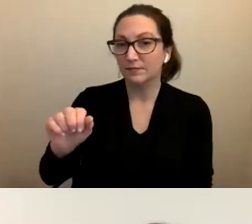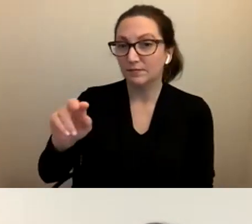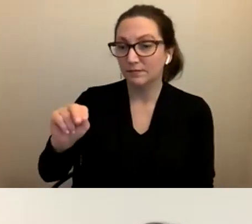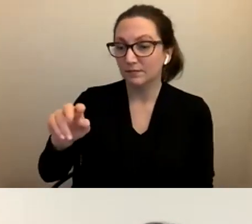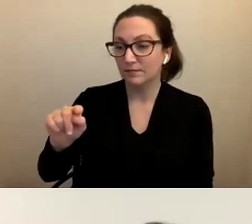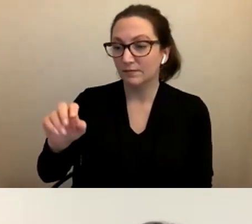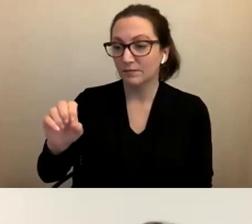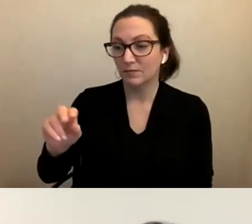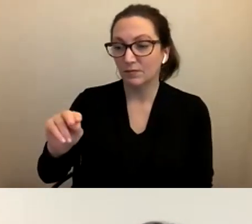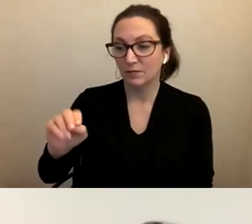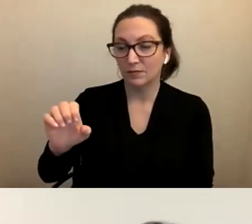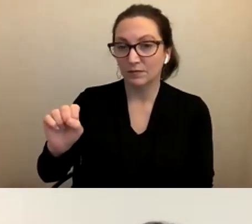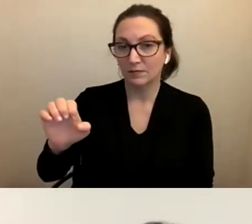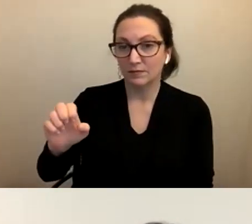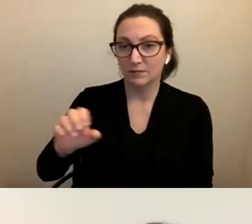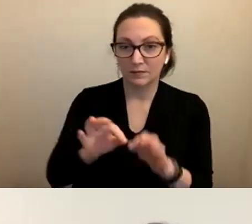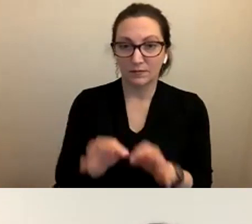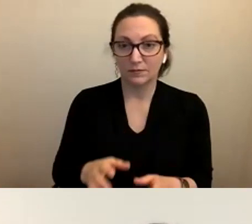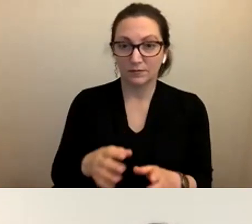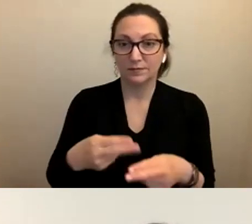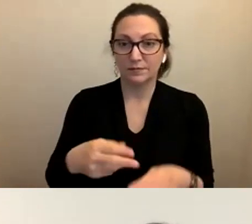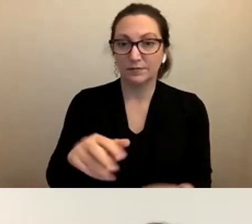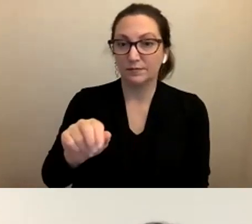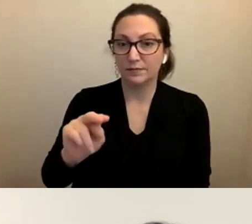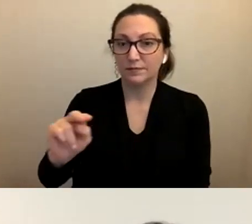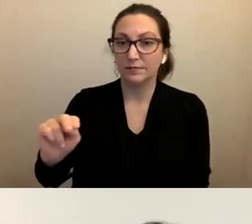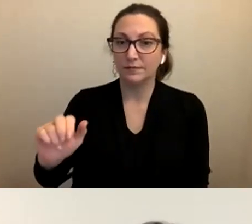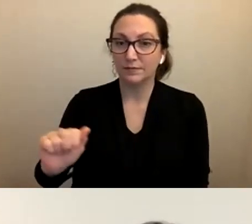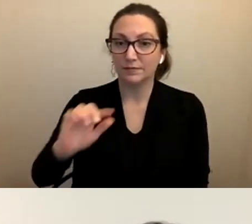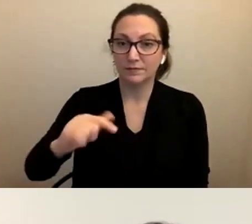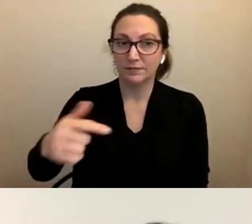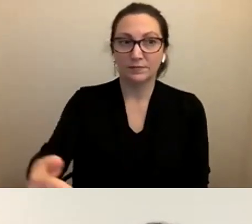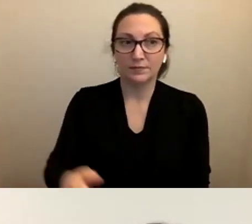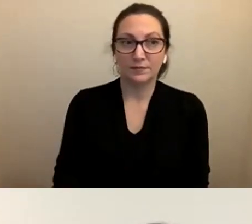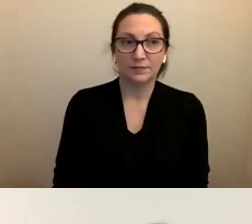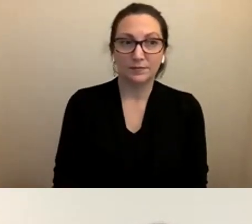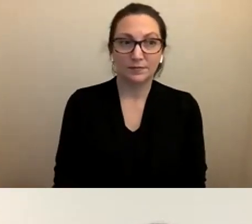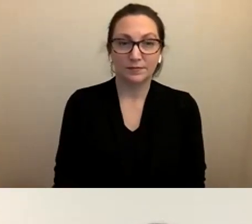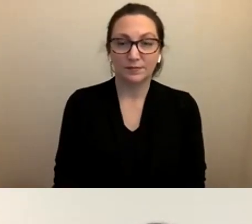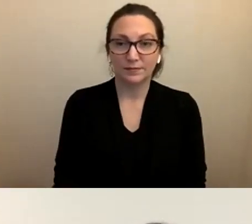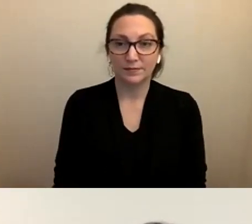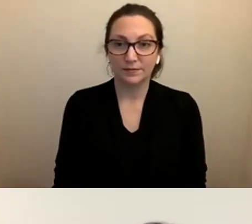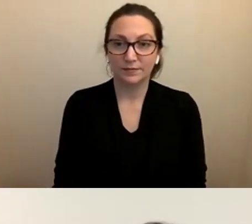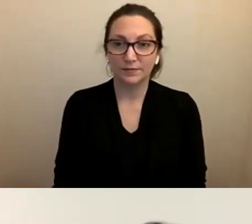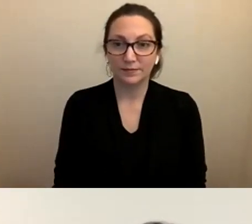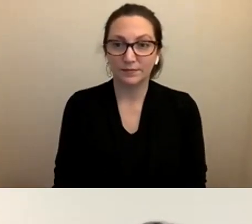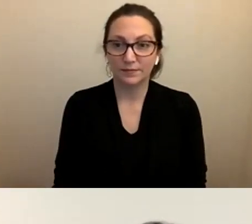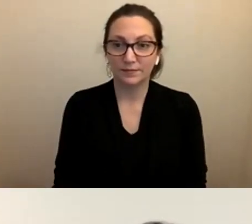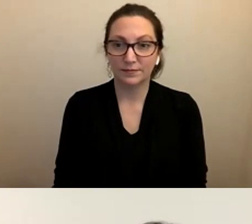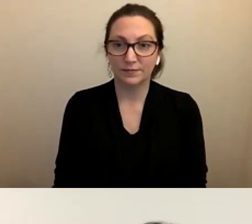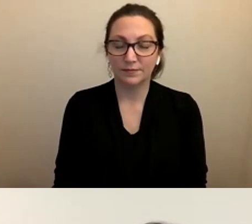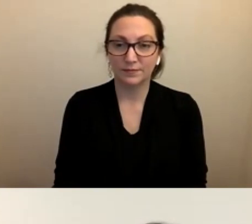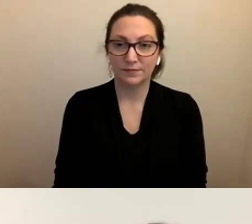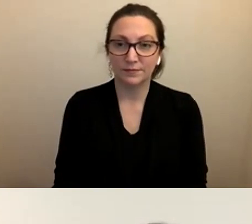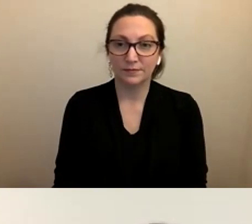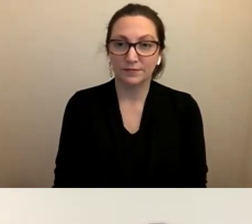interpreter is Anna Say. Please give the Zoom instructions in Cantonese. Thank you，大家好，我係阿能，我係你今日嘅